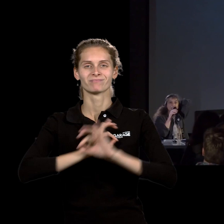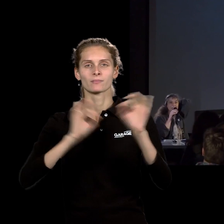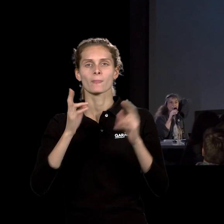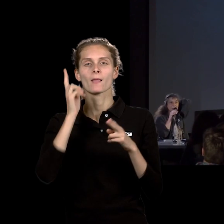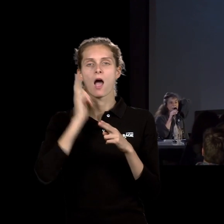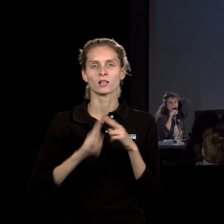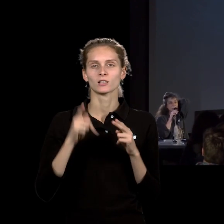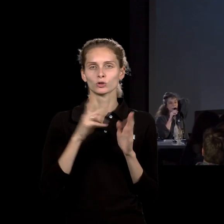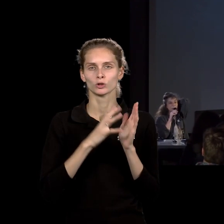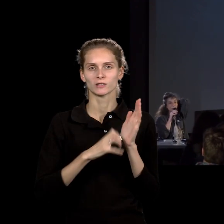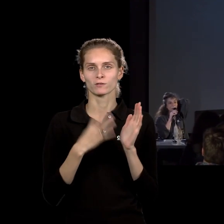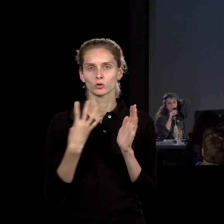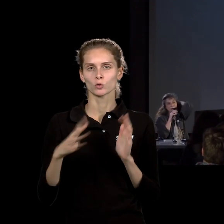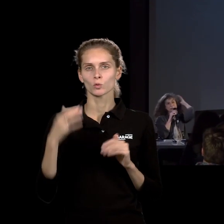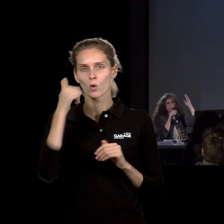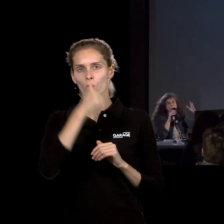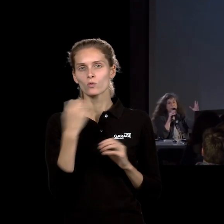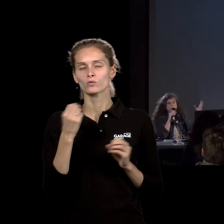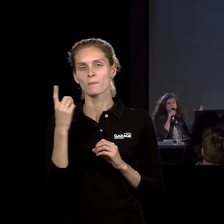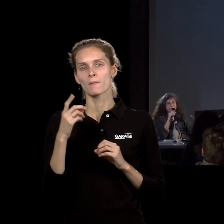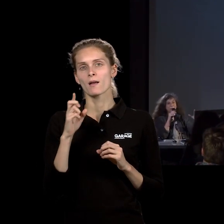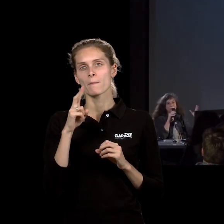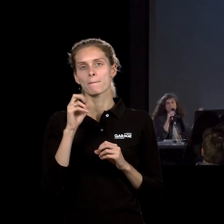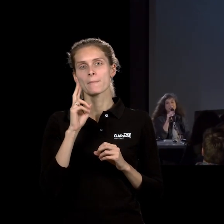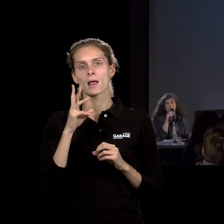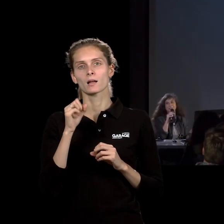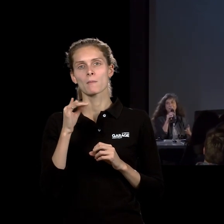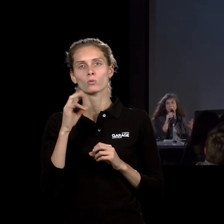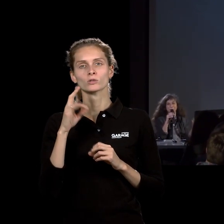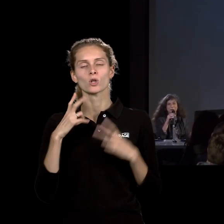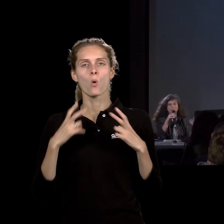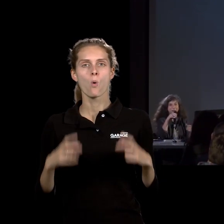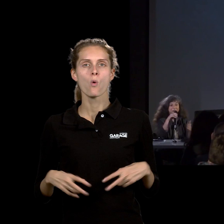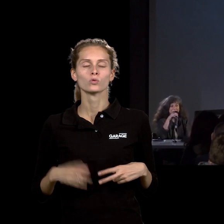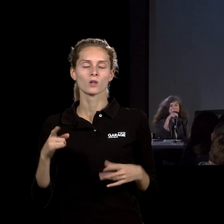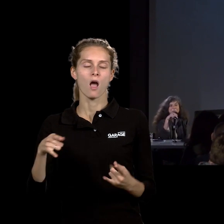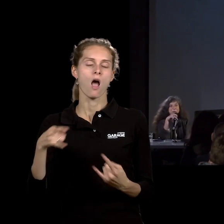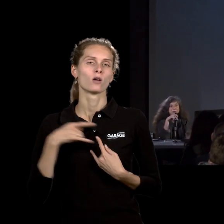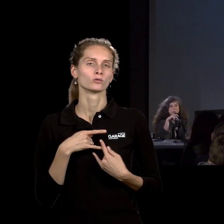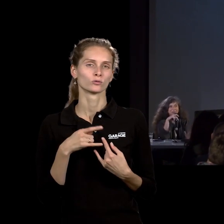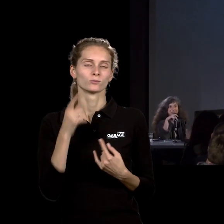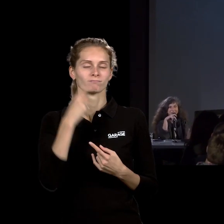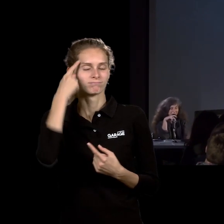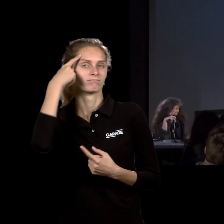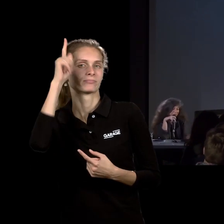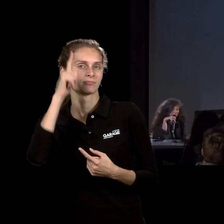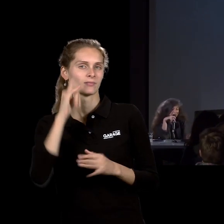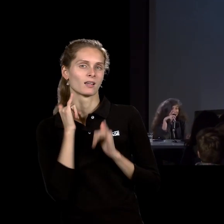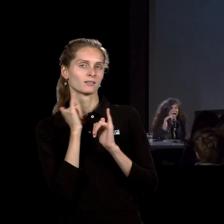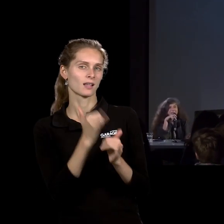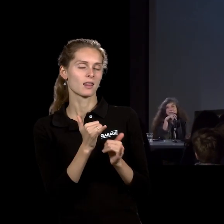конца 40-х годов, еще в Black Mountain College, вот такой замечательный костюм кентавреса, который Раушенберг придумал для